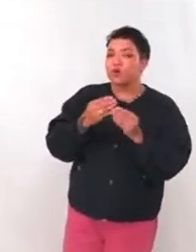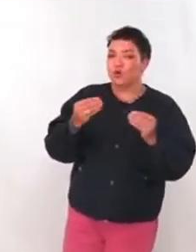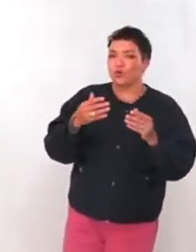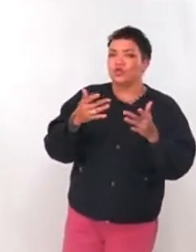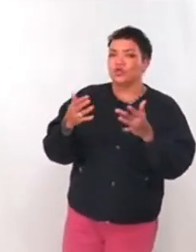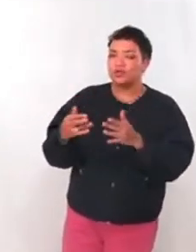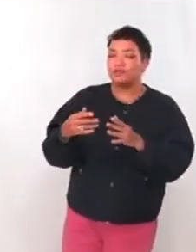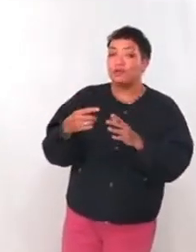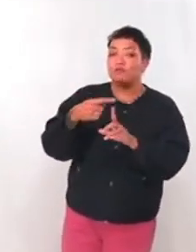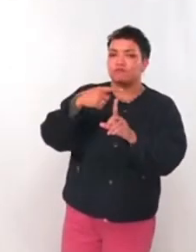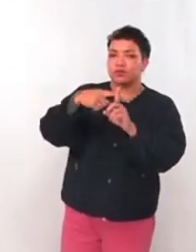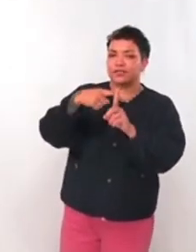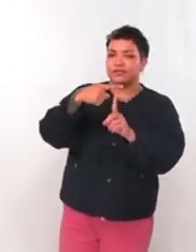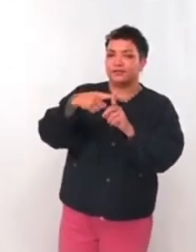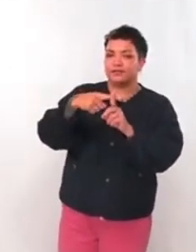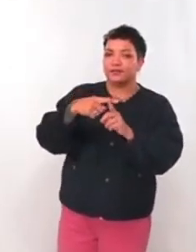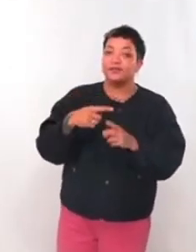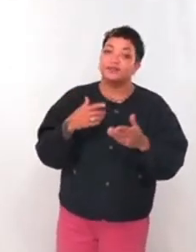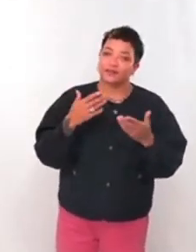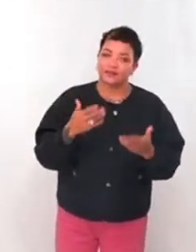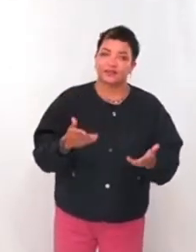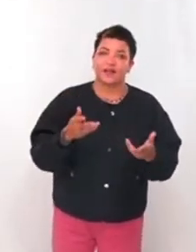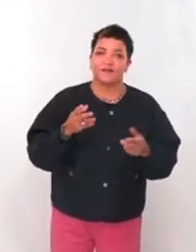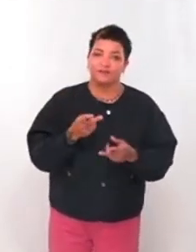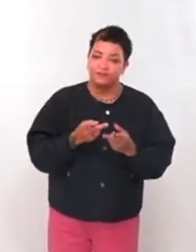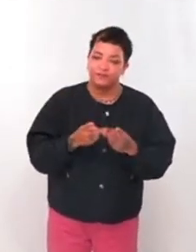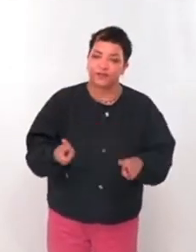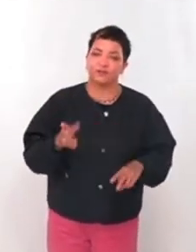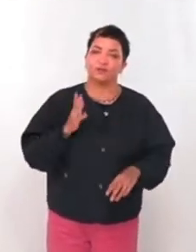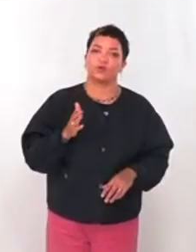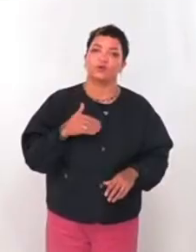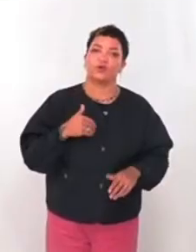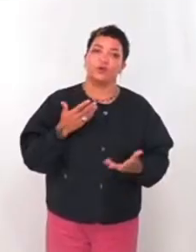et c'est bien ça que la ville a bien sûr financé à travers ce compte administratif.